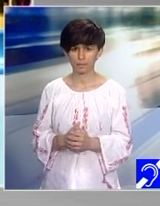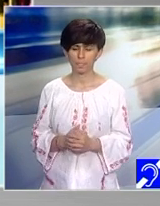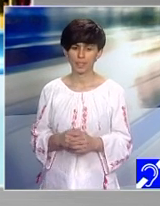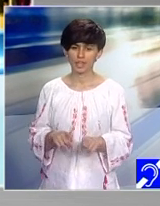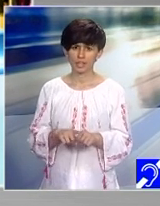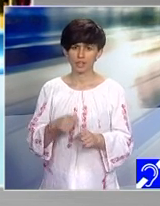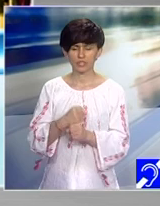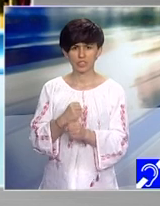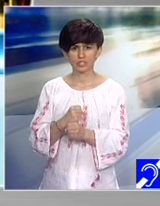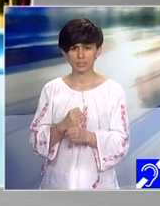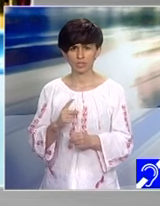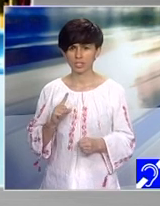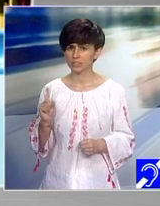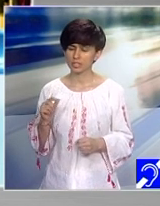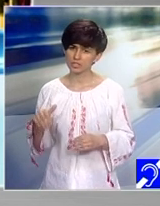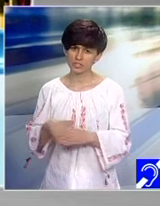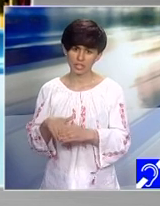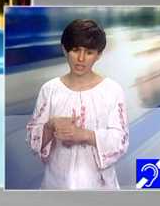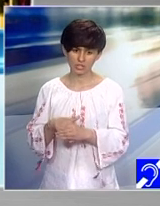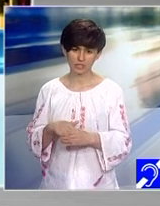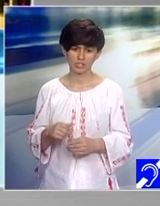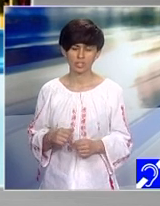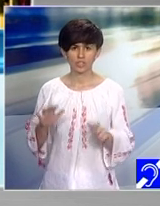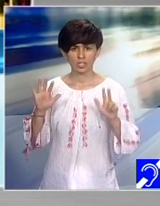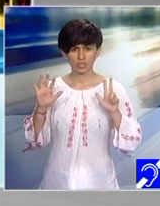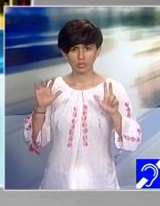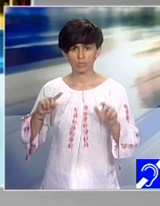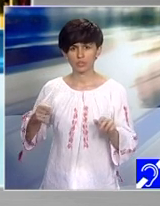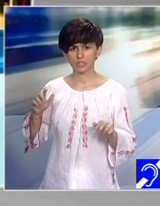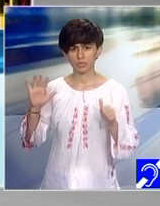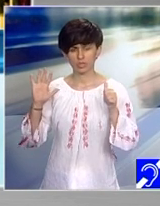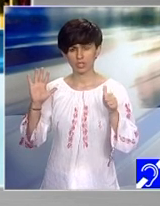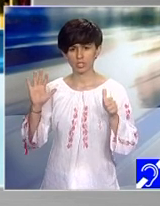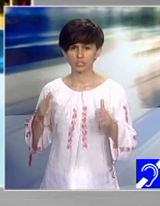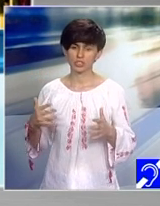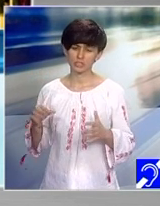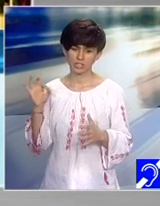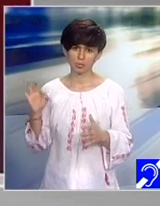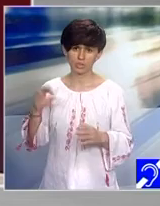sunt angajați la stat și la privat. În total, 8,6 milioane de români din 20 de milioane.